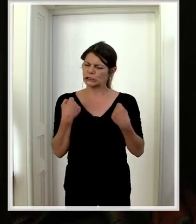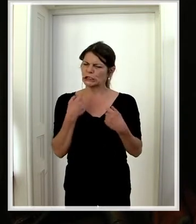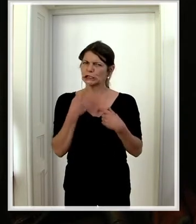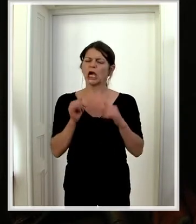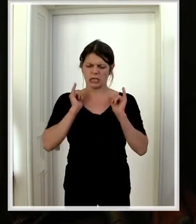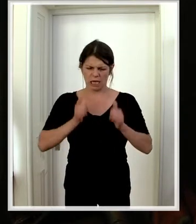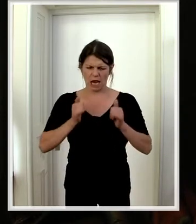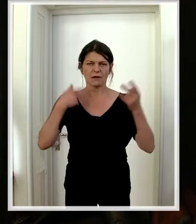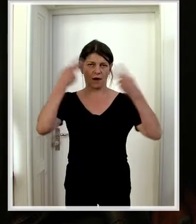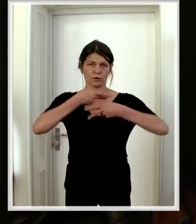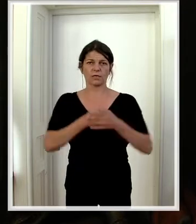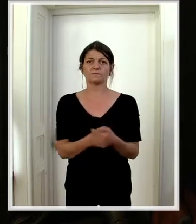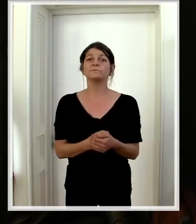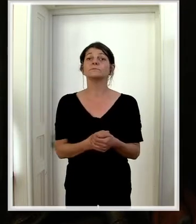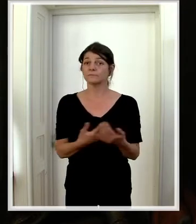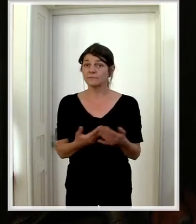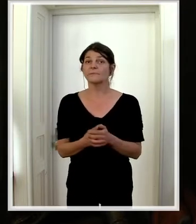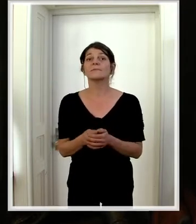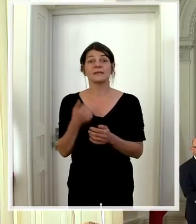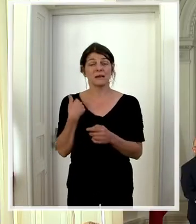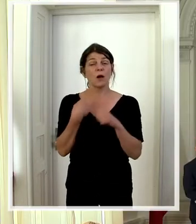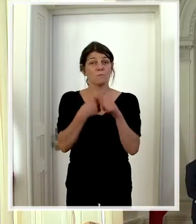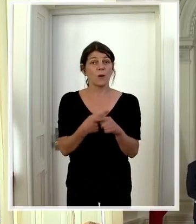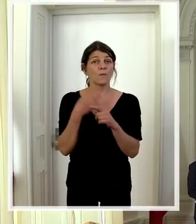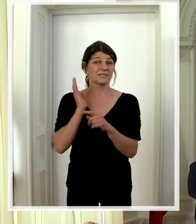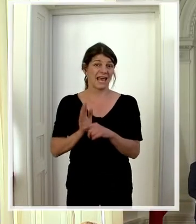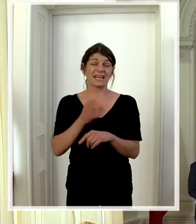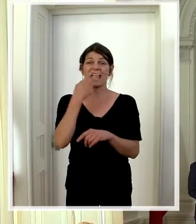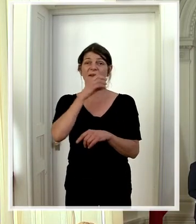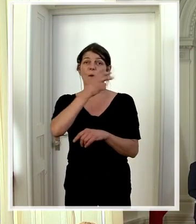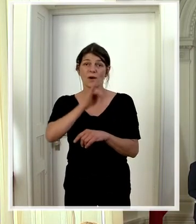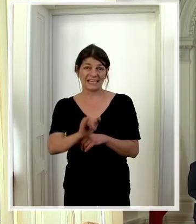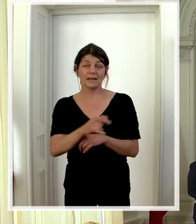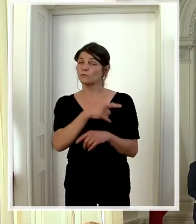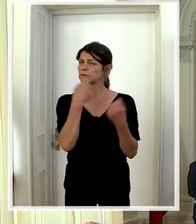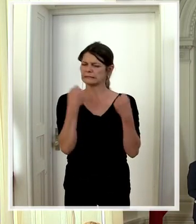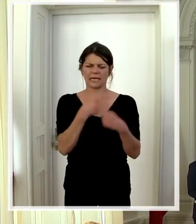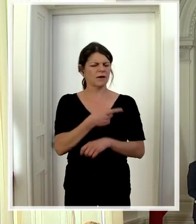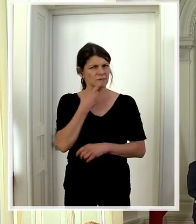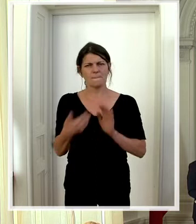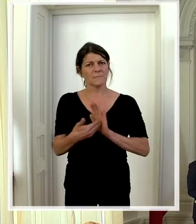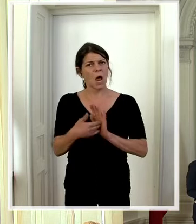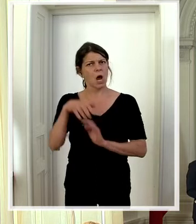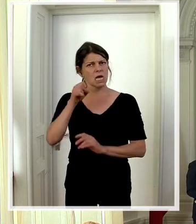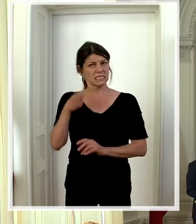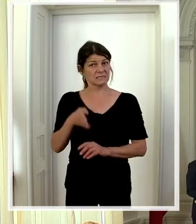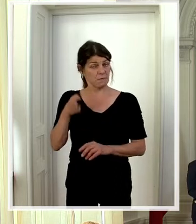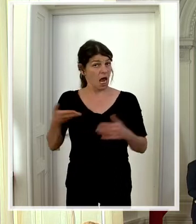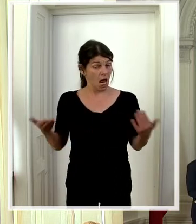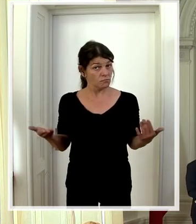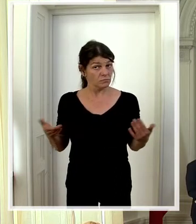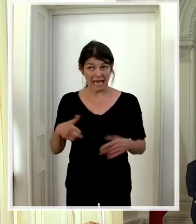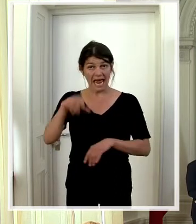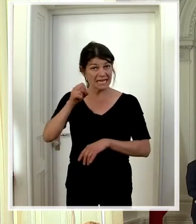sagen. Bleiben wir gerade bei der Pro-Seite, Daniel Öri. Sie sind überzeugt von der S-Bahn. Ist die S-Bahn